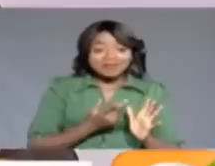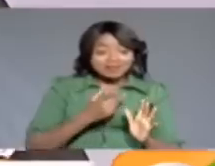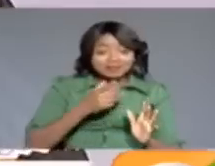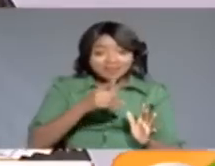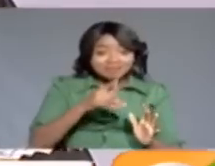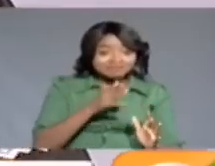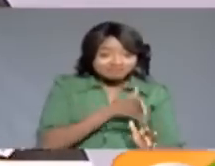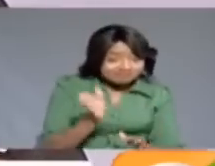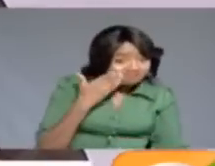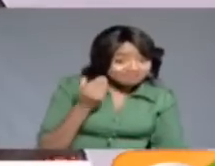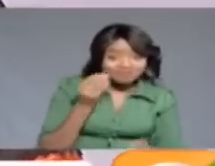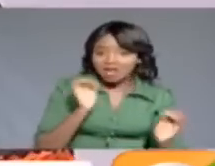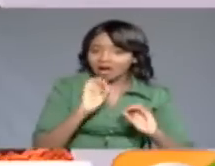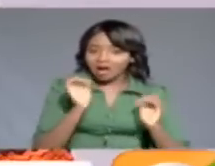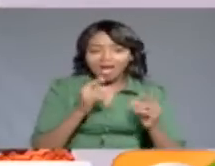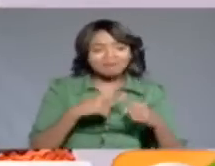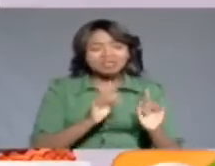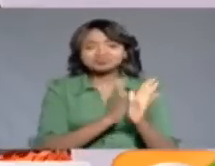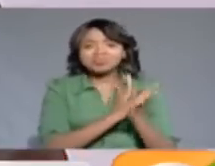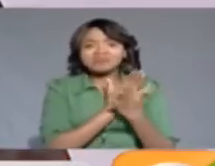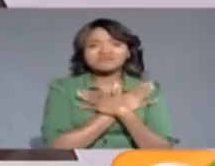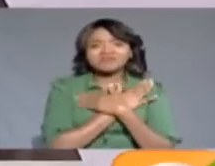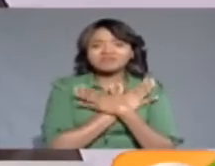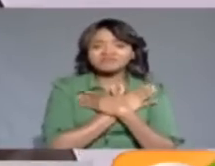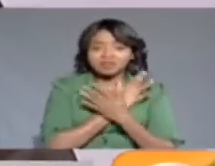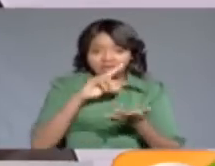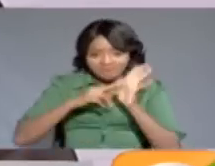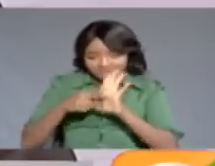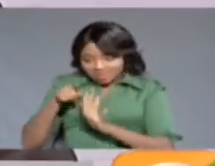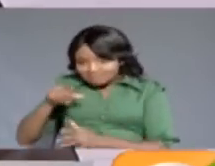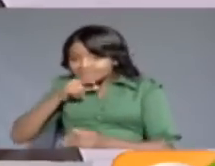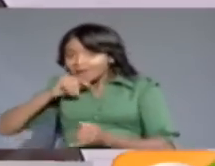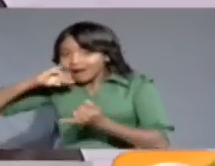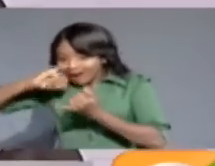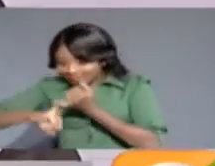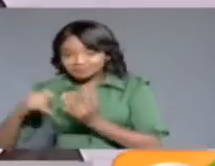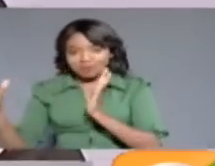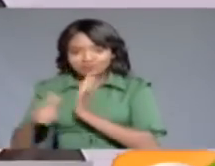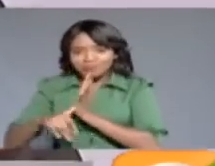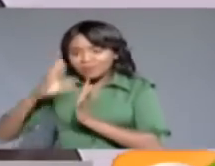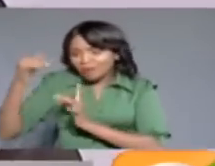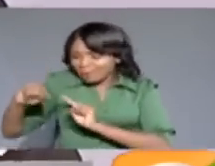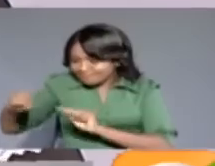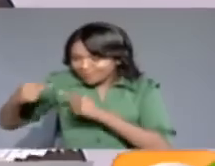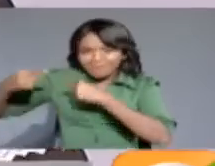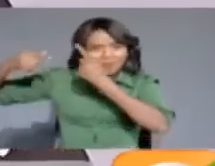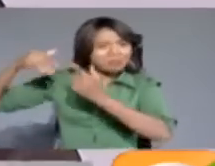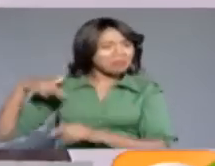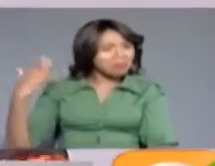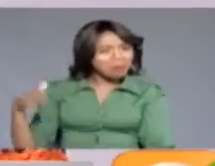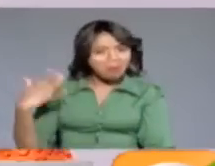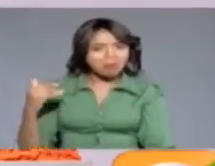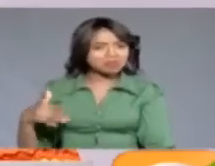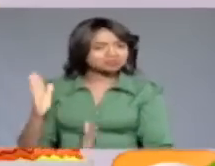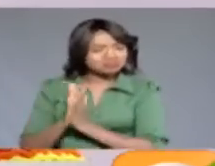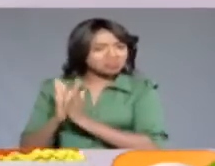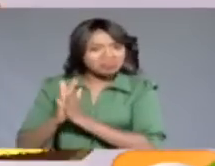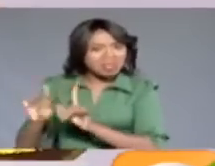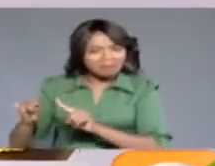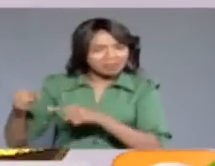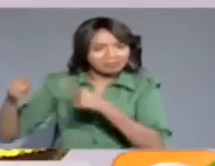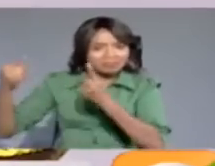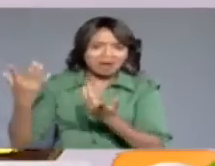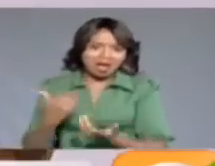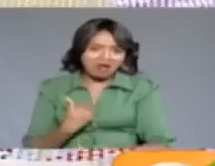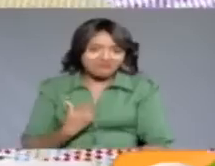Lakini wewe mwanamume, anza mwanzo wewe ujiulize labda kwa kuna nini nakosea hapa ndani kiasi ya kuwa mwanamke wangu hatamani kukaa hapa na yuko